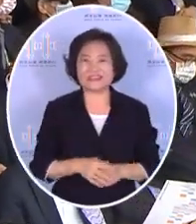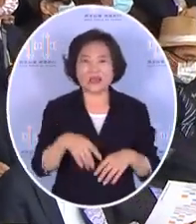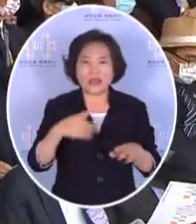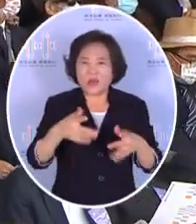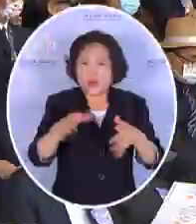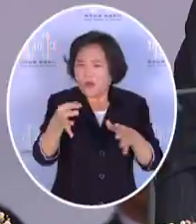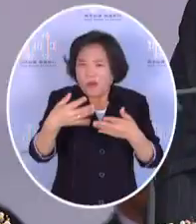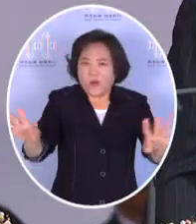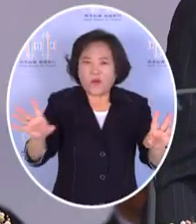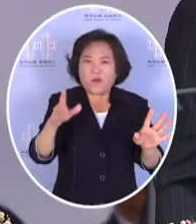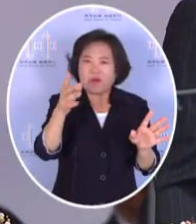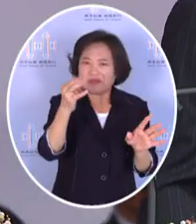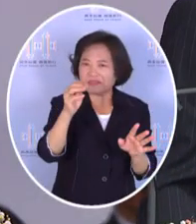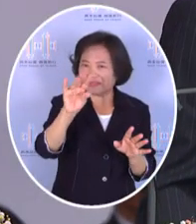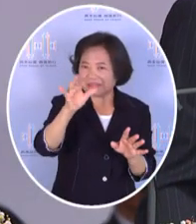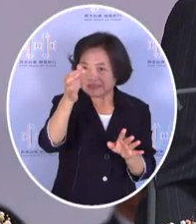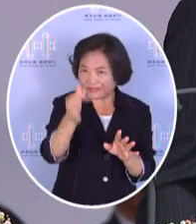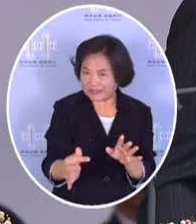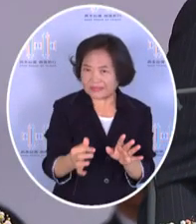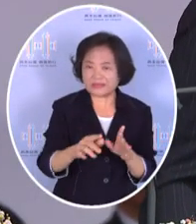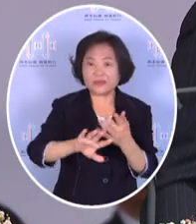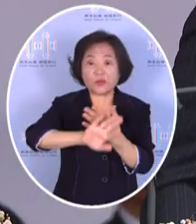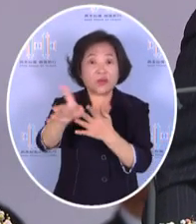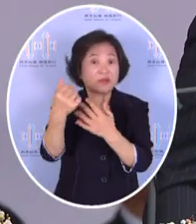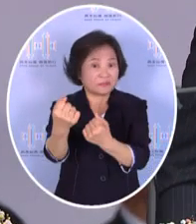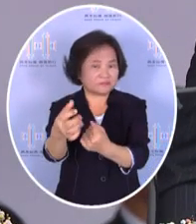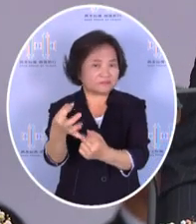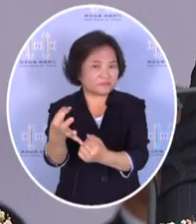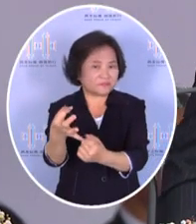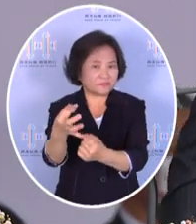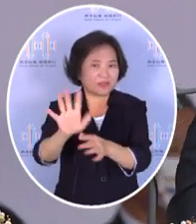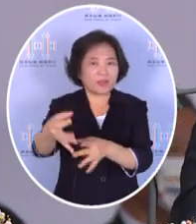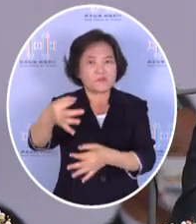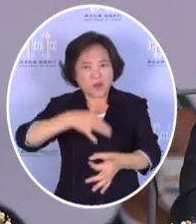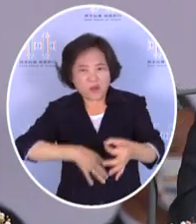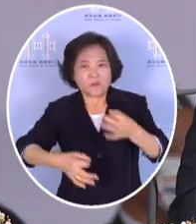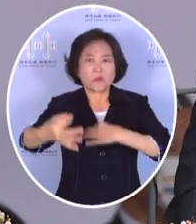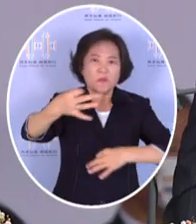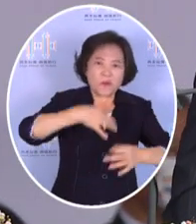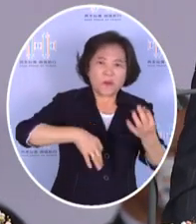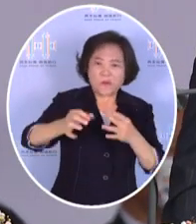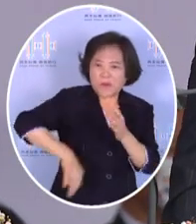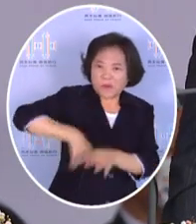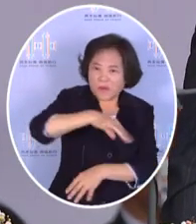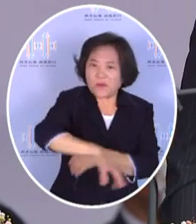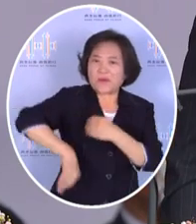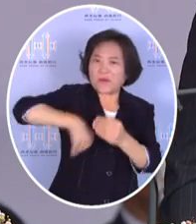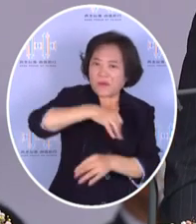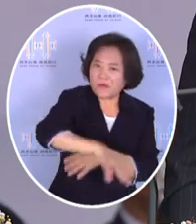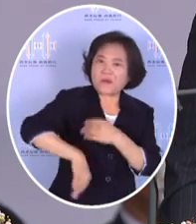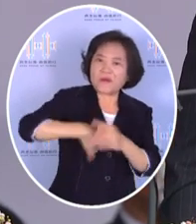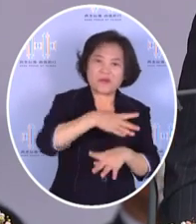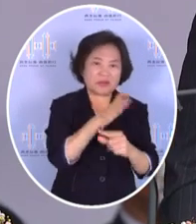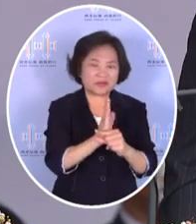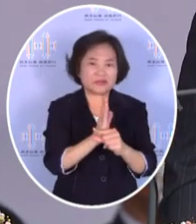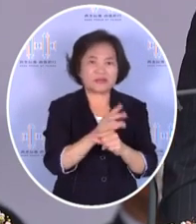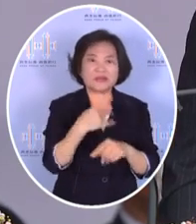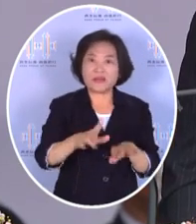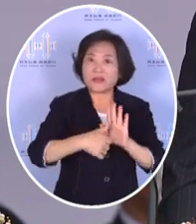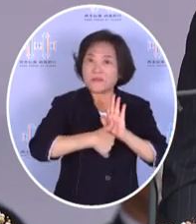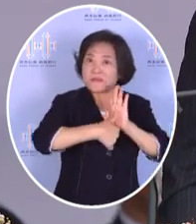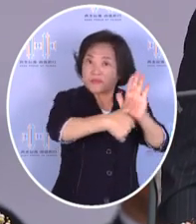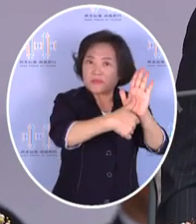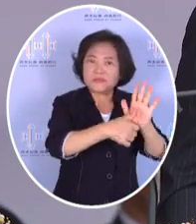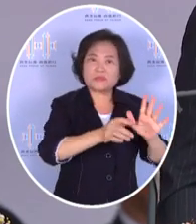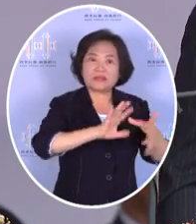以千亿计的海外资金正在陆续的汇回，许多外商跟知名的